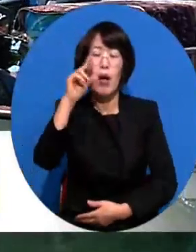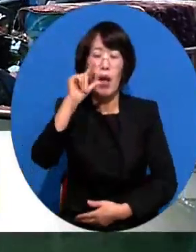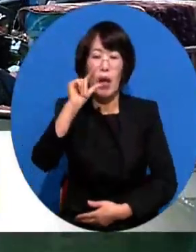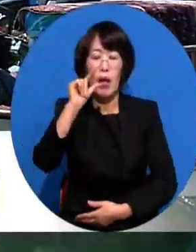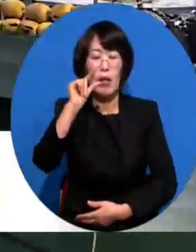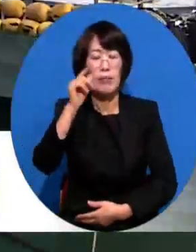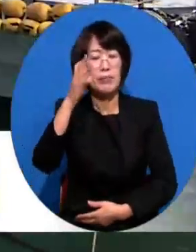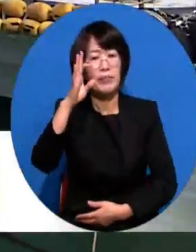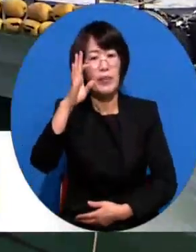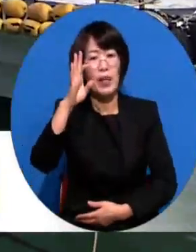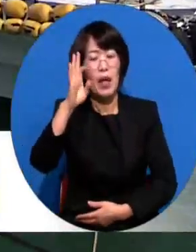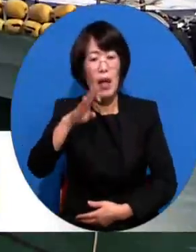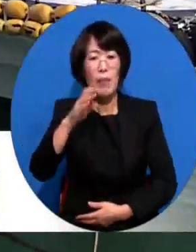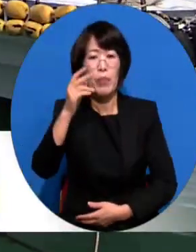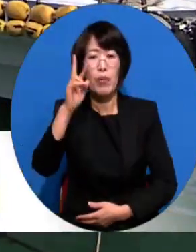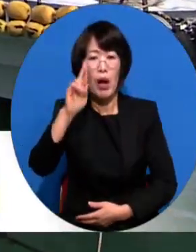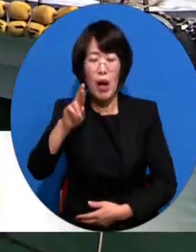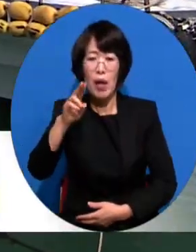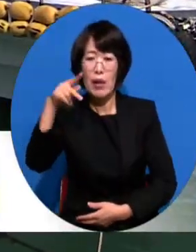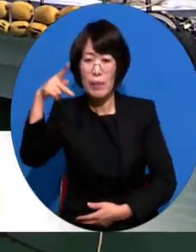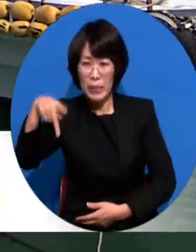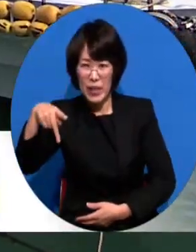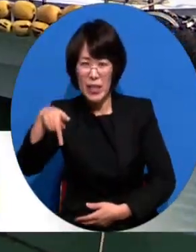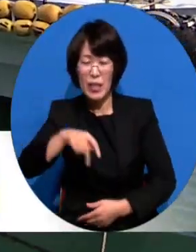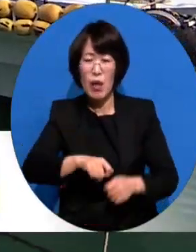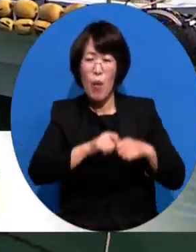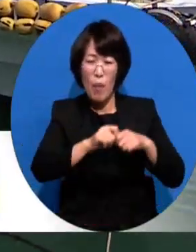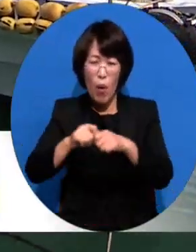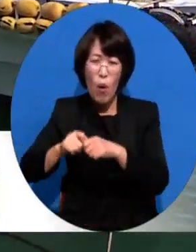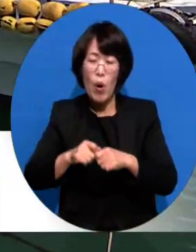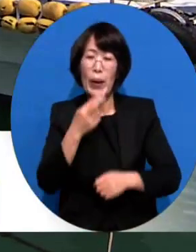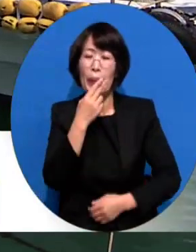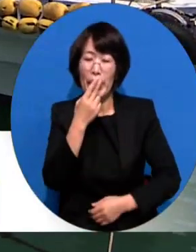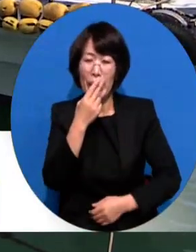소재 대신 재활용이 가능한 고밀도